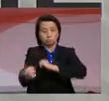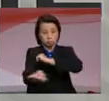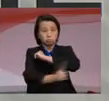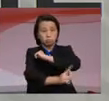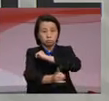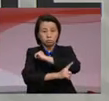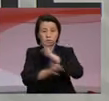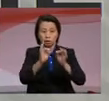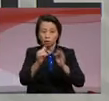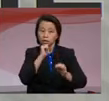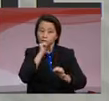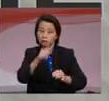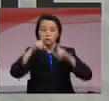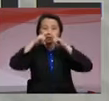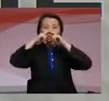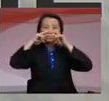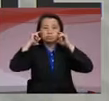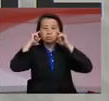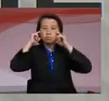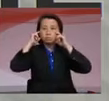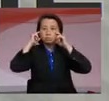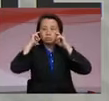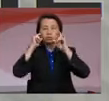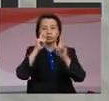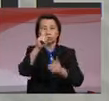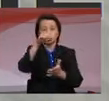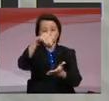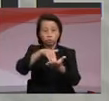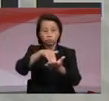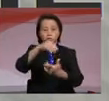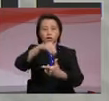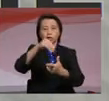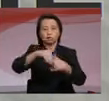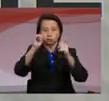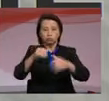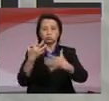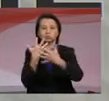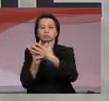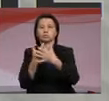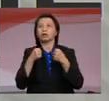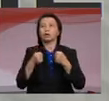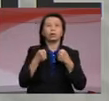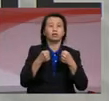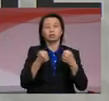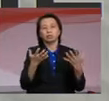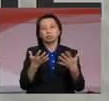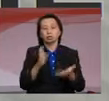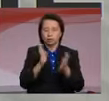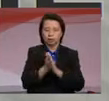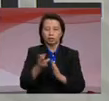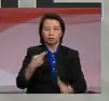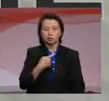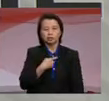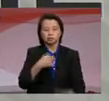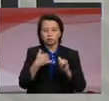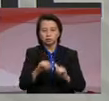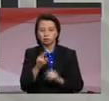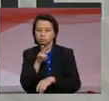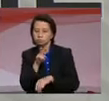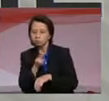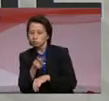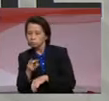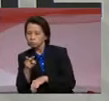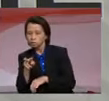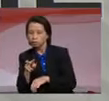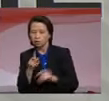denda kalau tak pakai face mask, iaitu RM1,000, ataupun boleh dipenjarakan. Jadi kita masih melihat